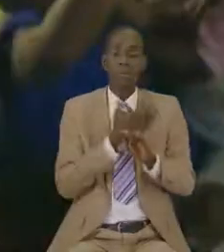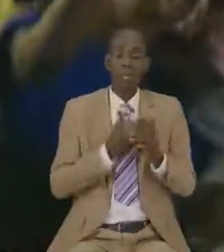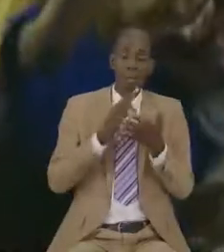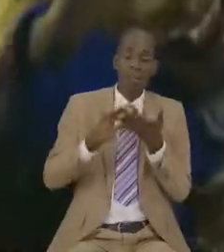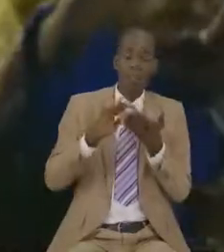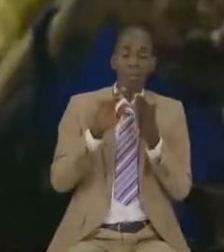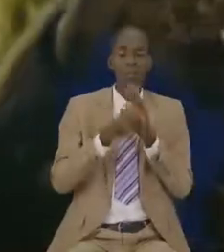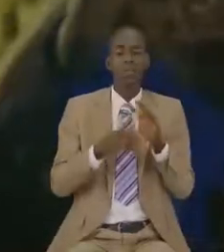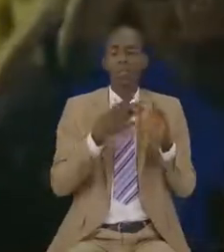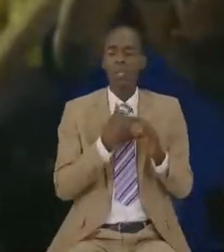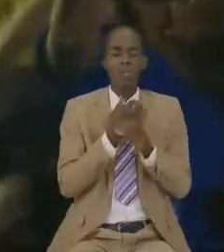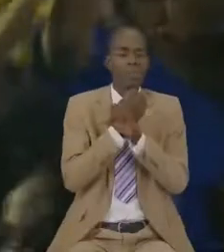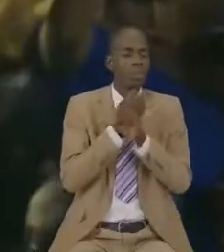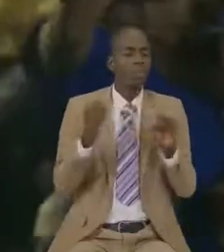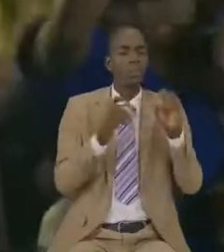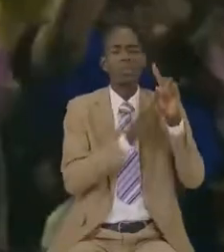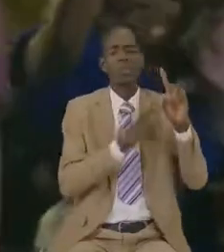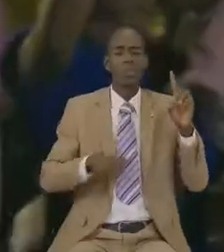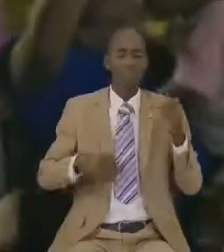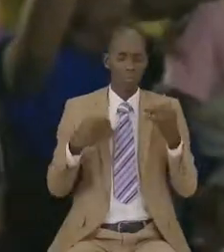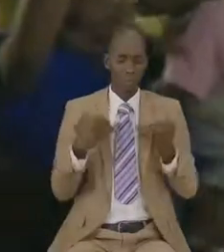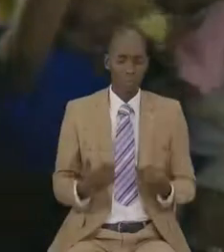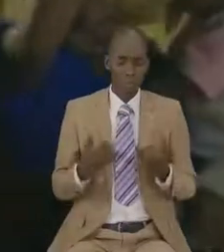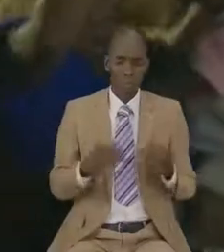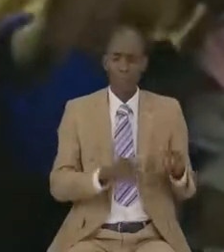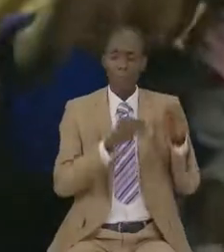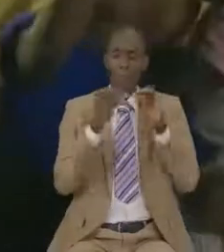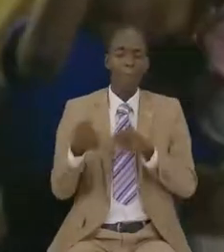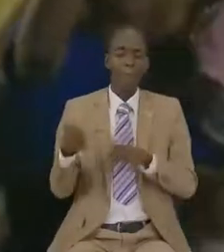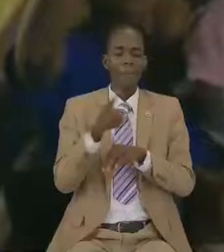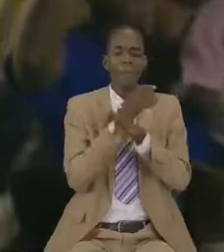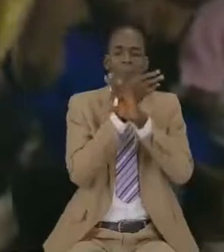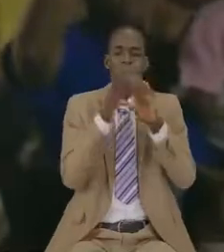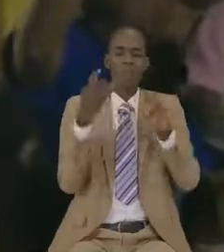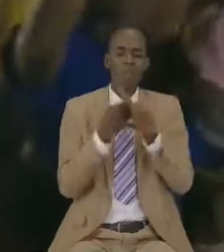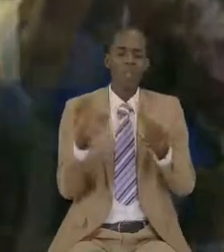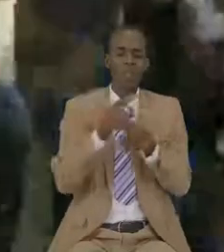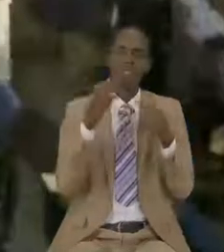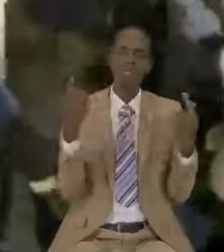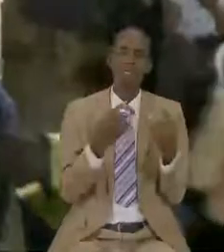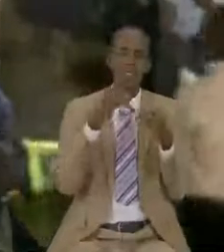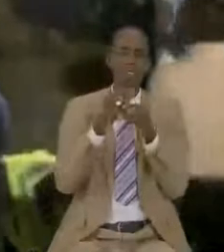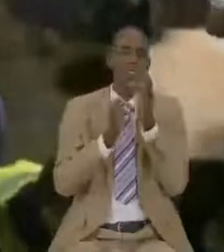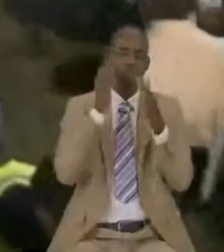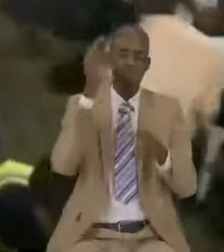le salut, maintenant même, soit affranchi les de leurs péchés au nom de